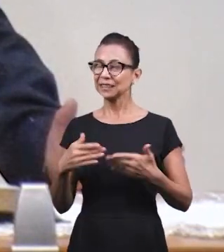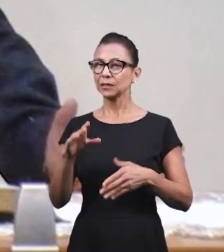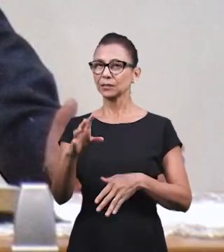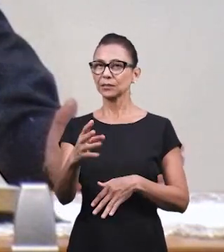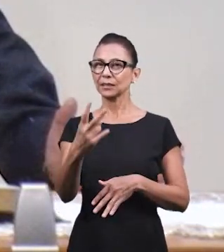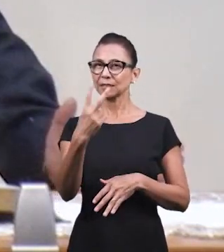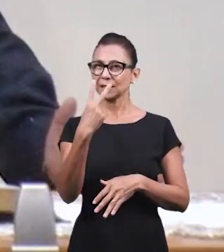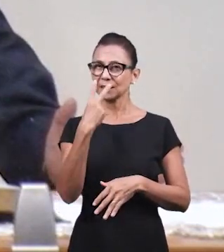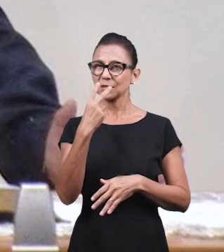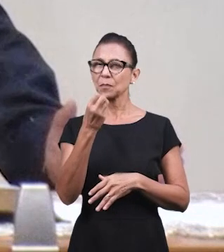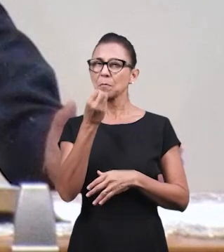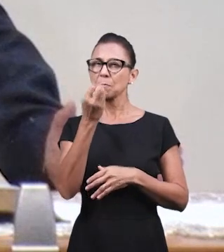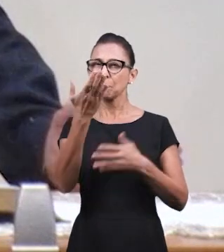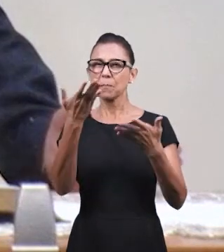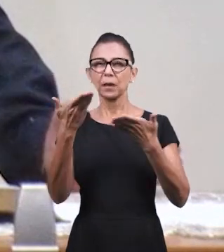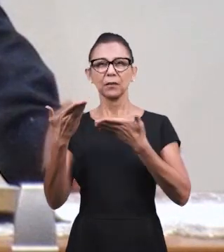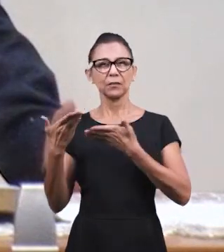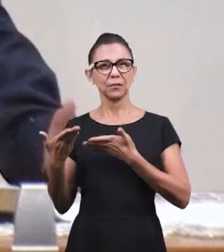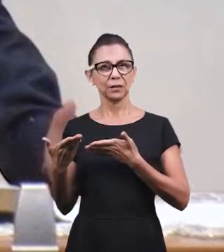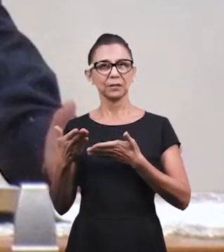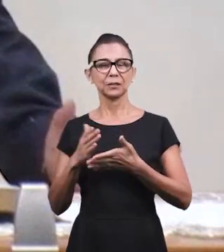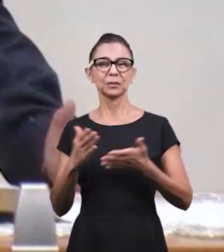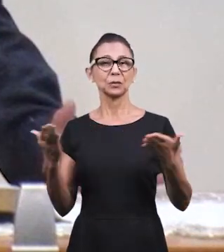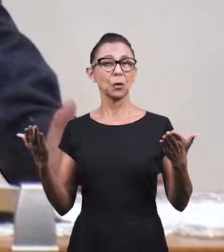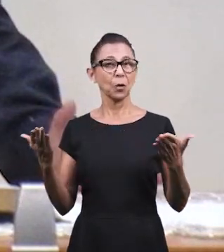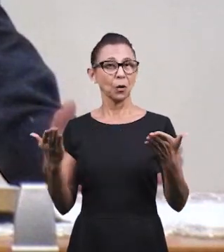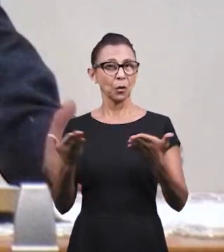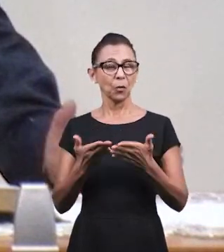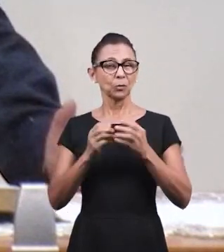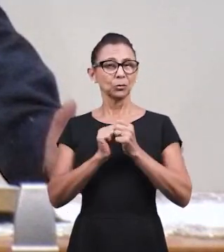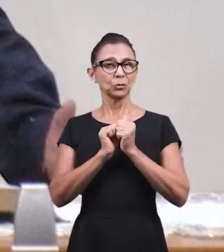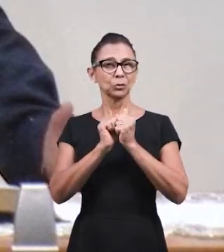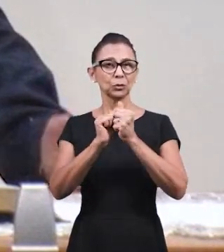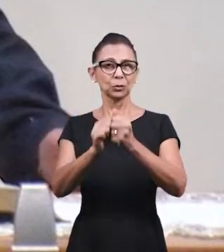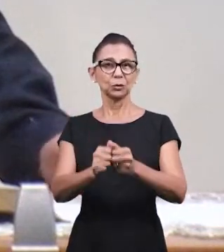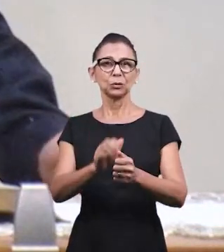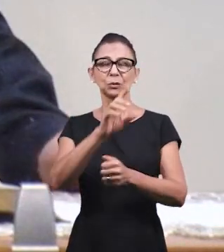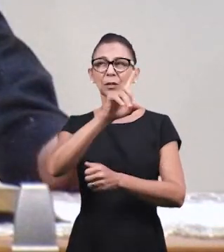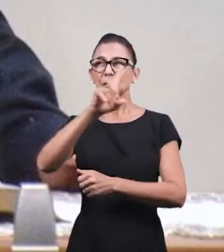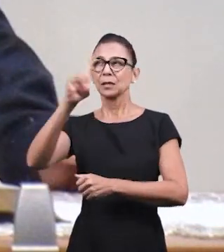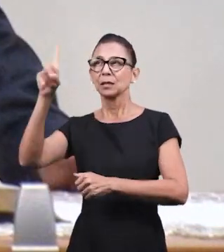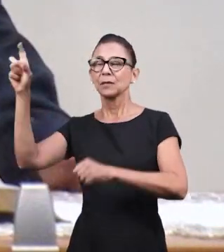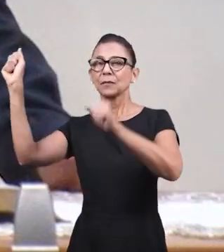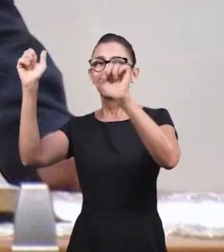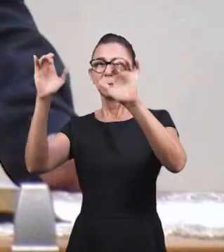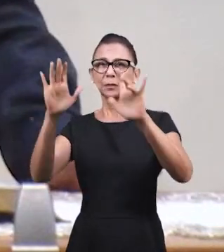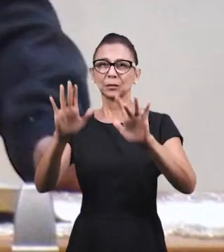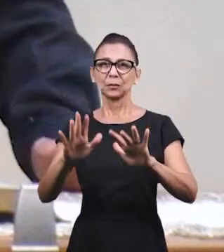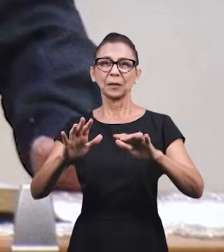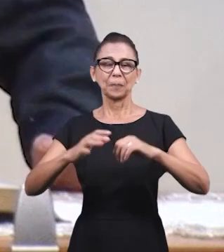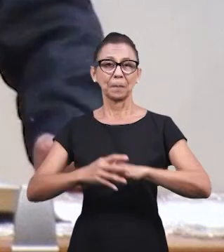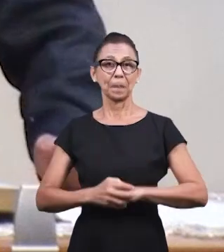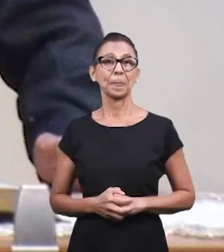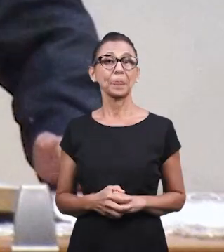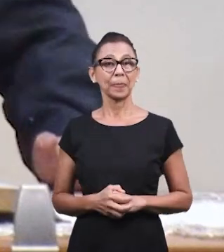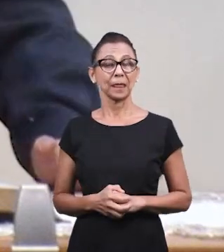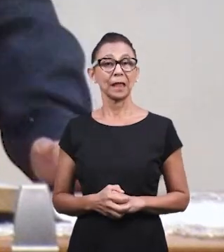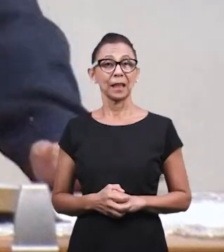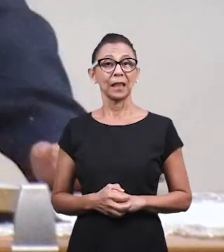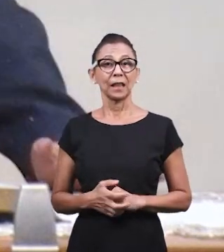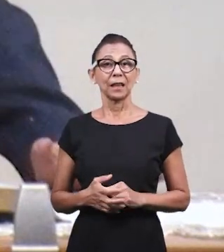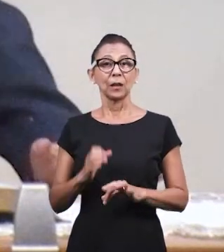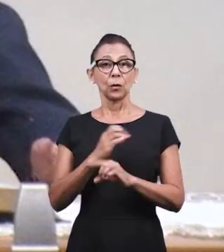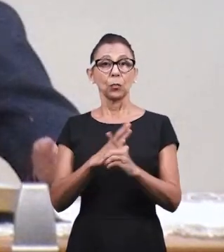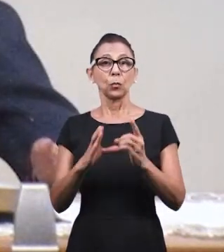рады вашему участию добро пожаловать давайте вместе получив благословение от господа богослужение